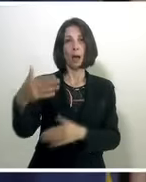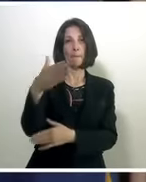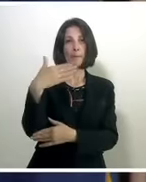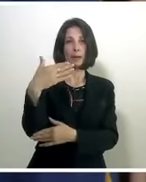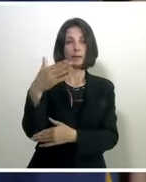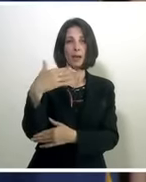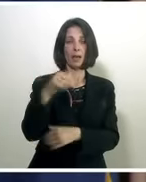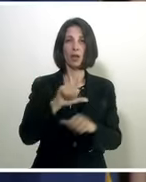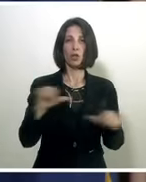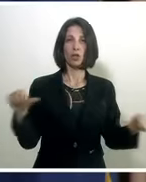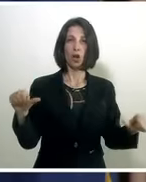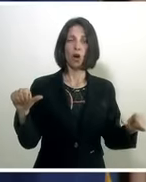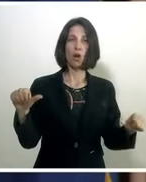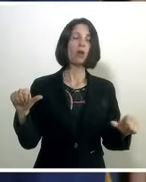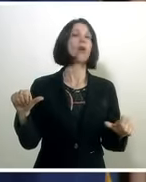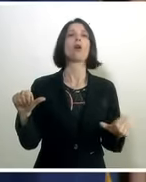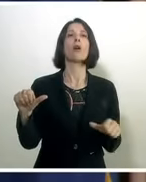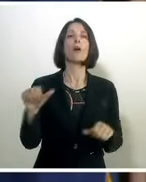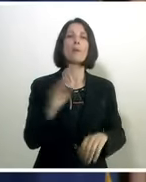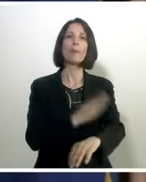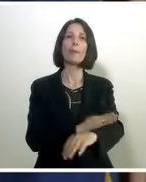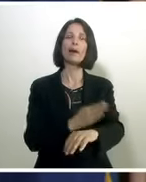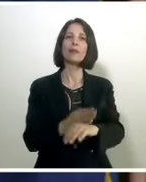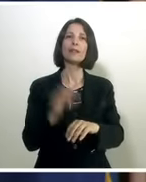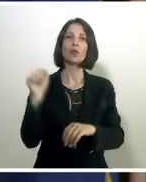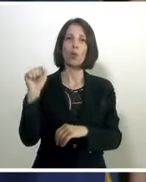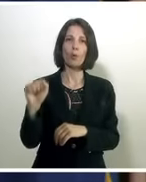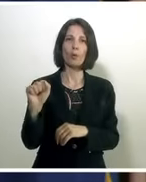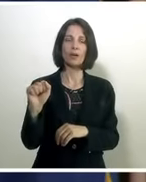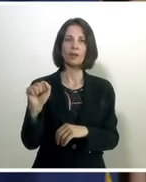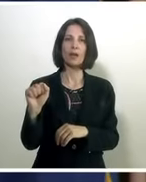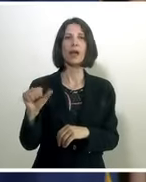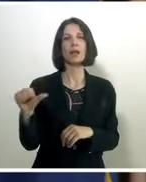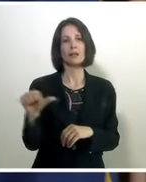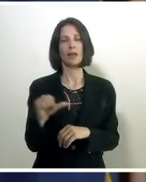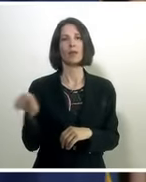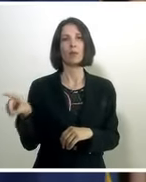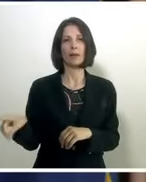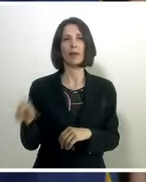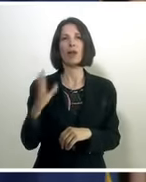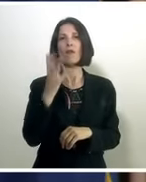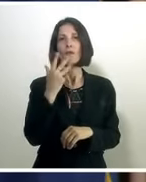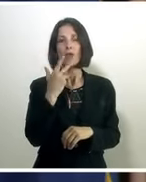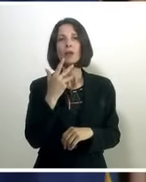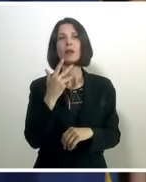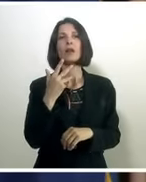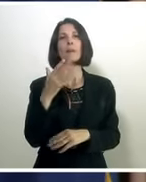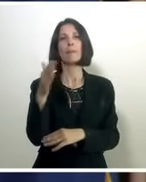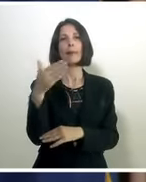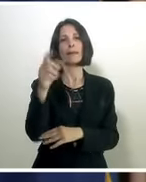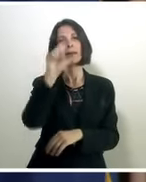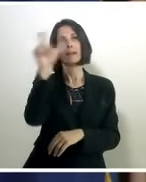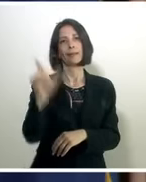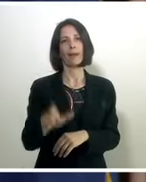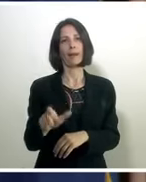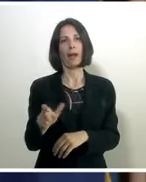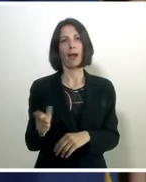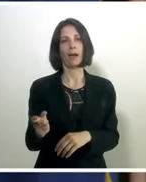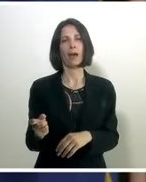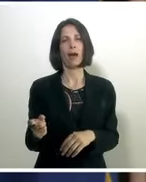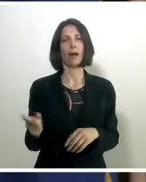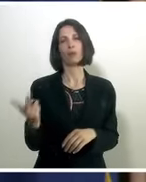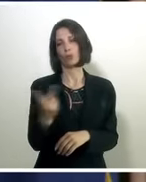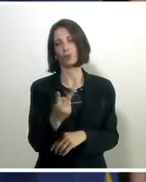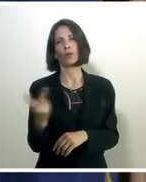Comunista Italiano volle assolutamente che ci fosse anche il tricol perché ci disse Ricordatevi che vostro padre Prima di